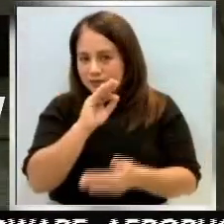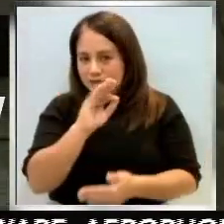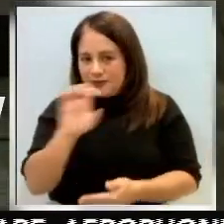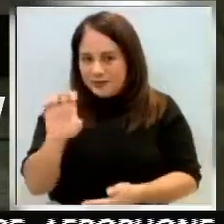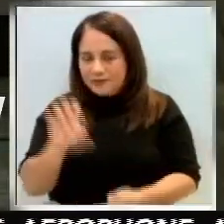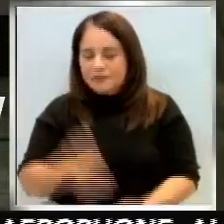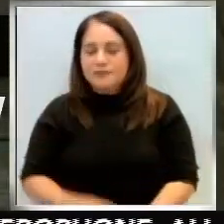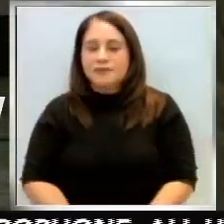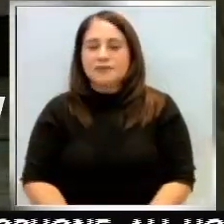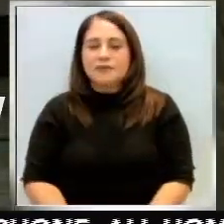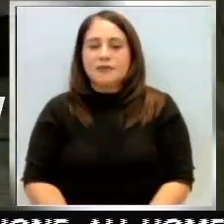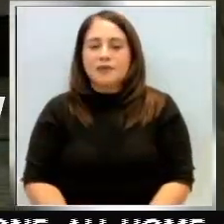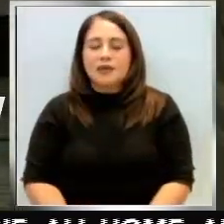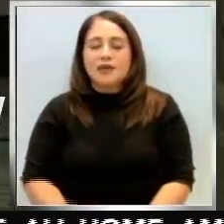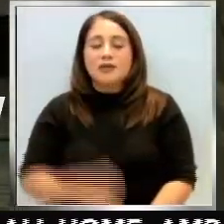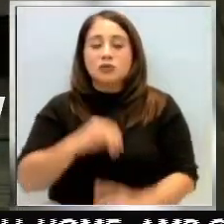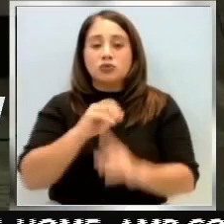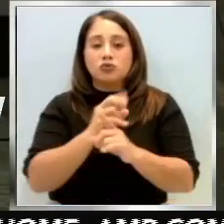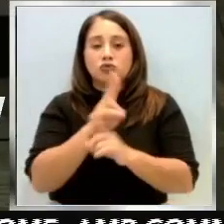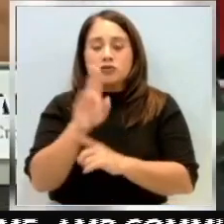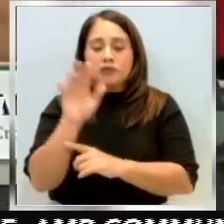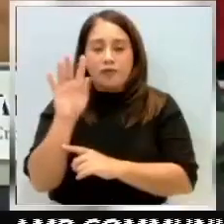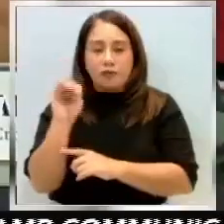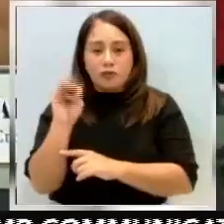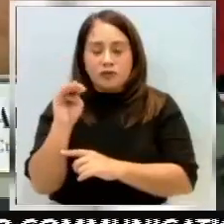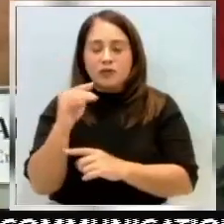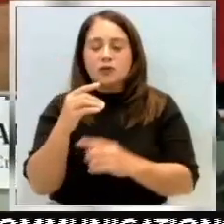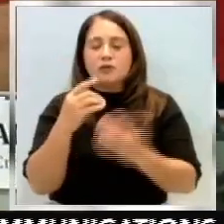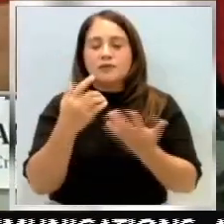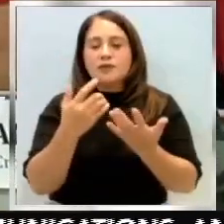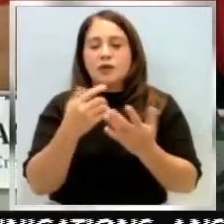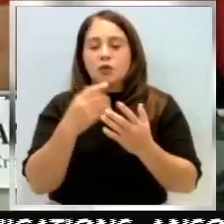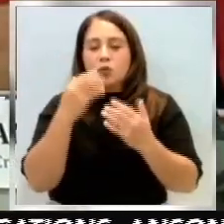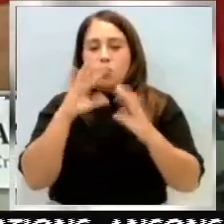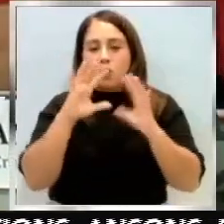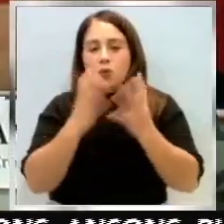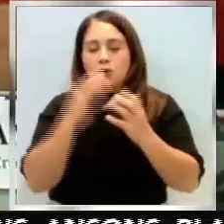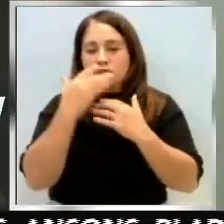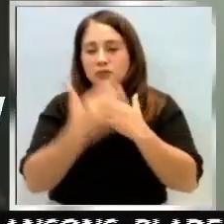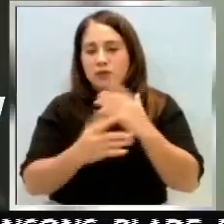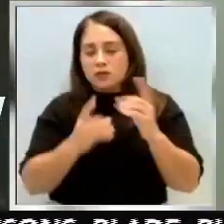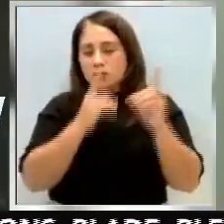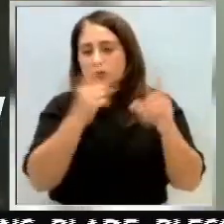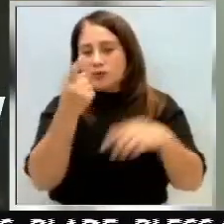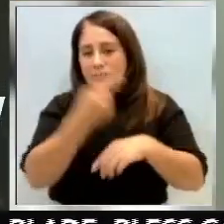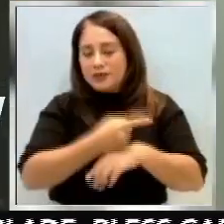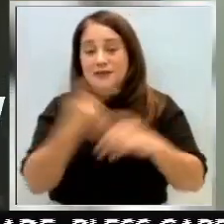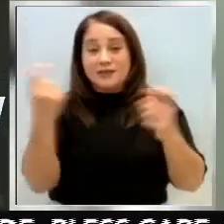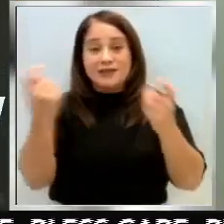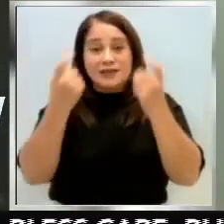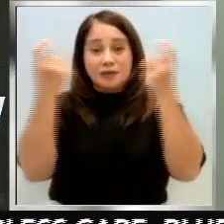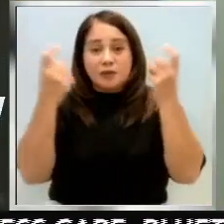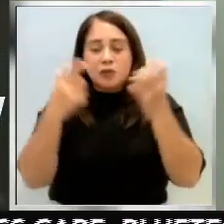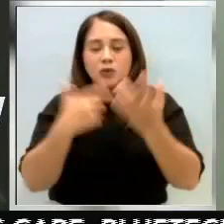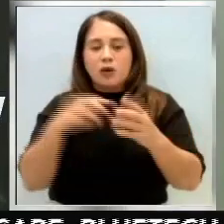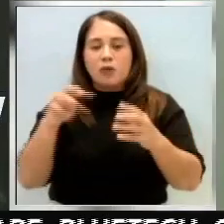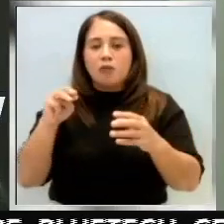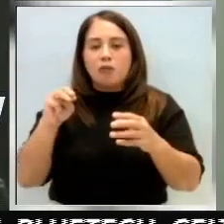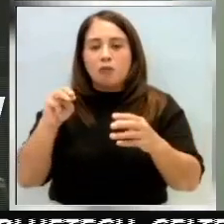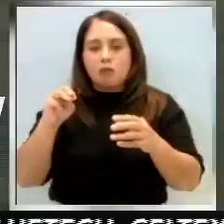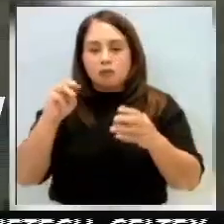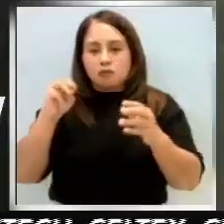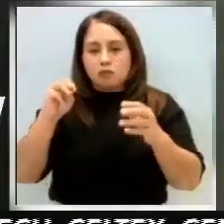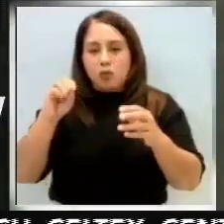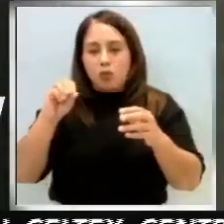Noong June 14 ay World Blood Donor Day at bilang pagdiriwang, nagsagawa ng MOA signing ang GMA Kapuso